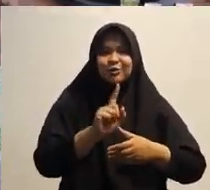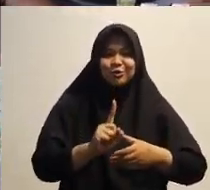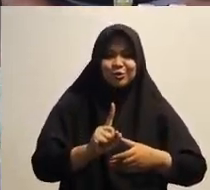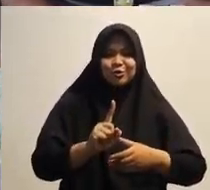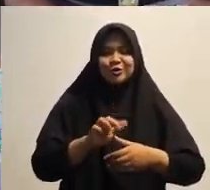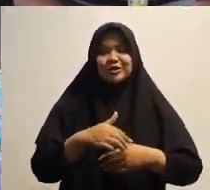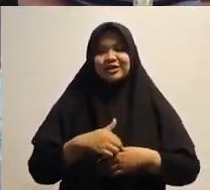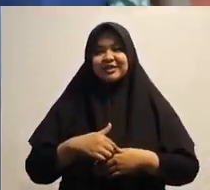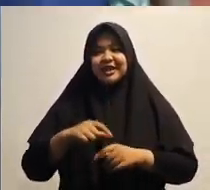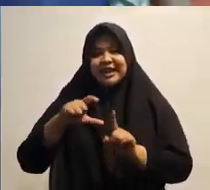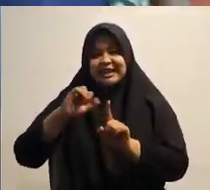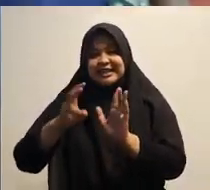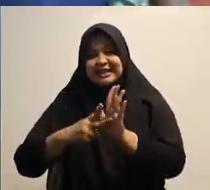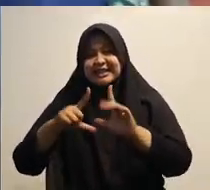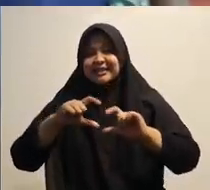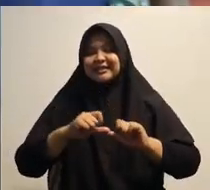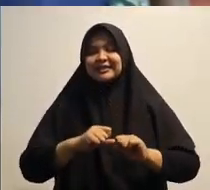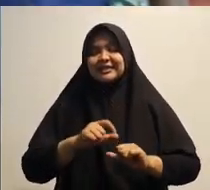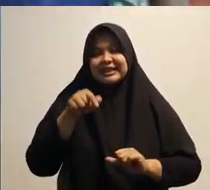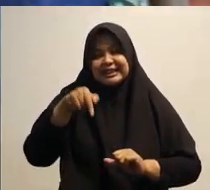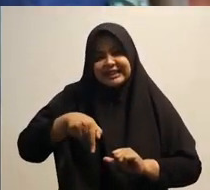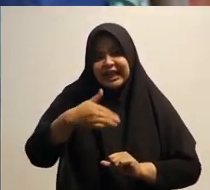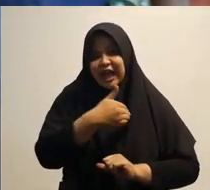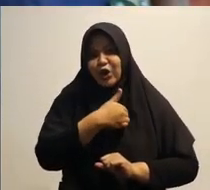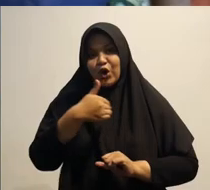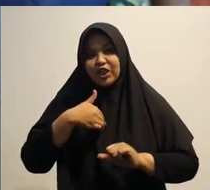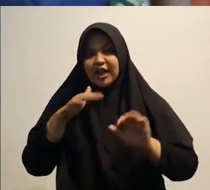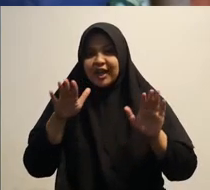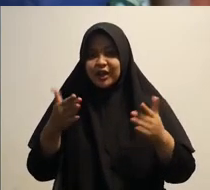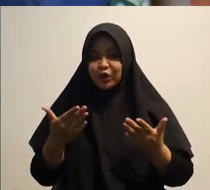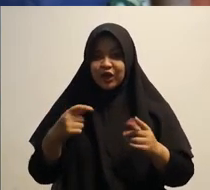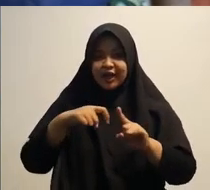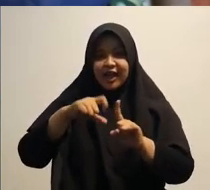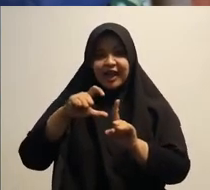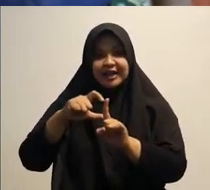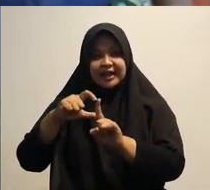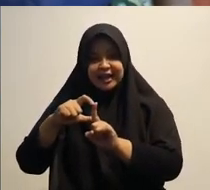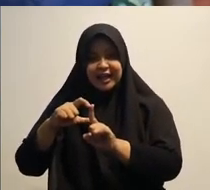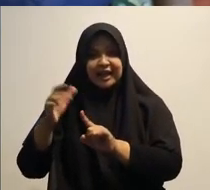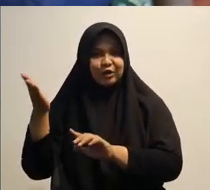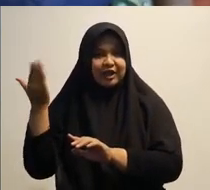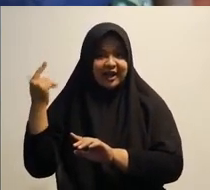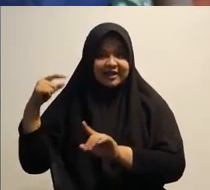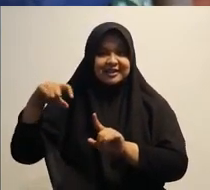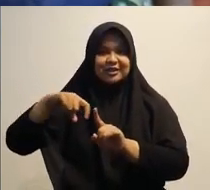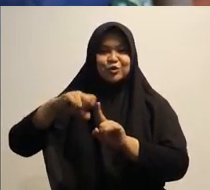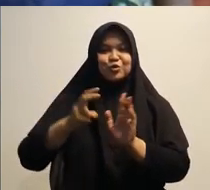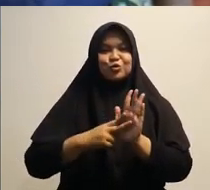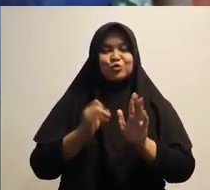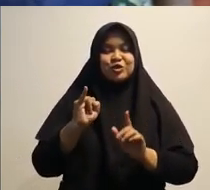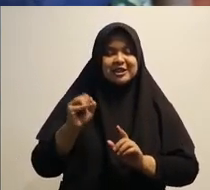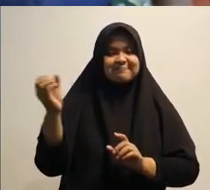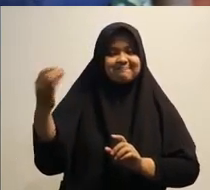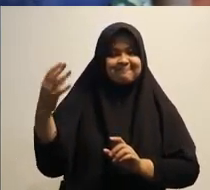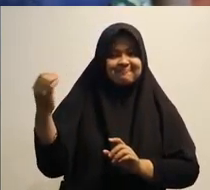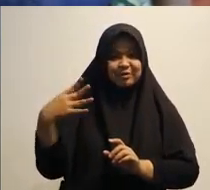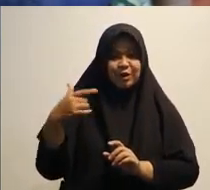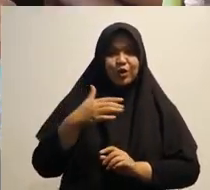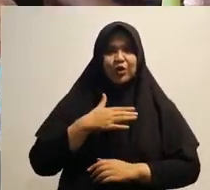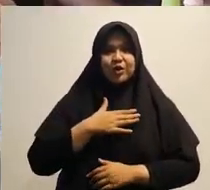Pertama kenalan ya Mbak Dian di sini sebagai anggota atau dari KDD ya, kalau dari Mbak